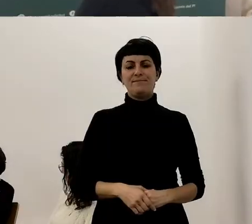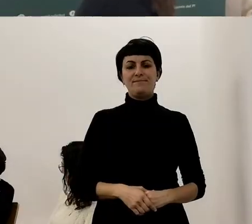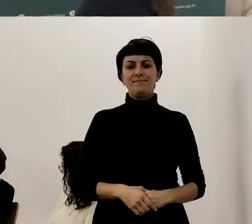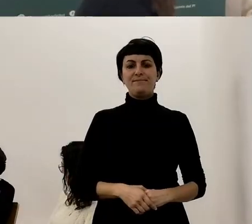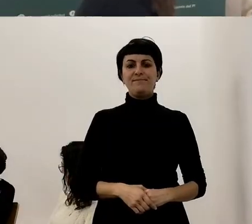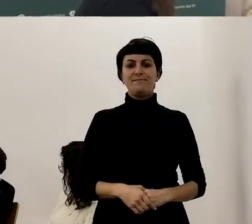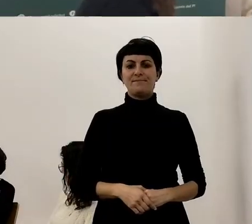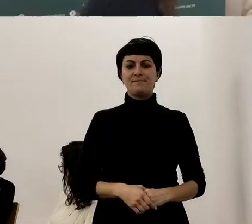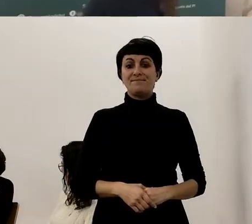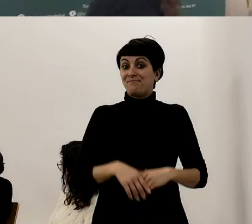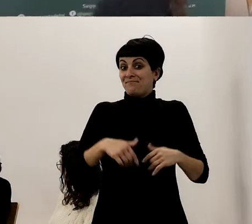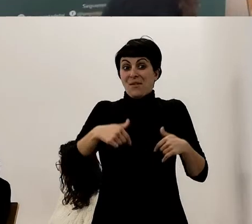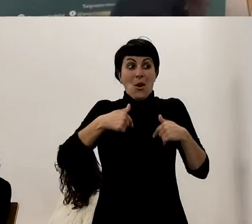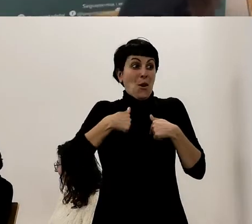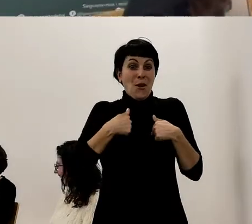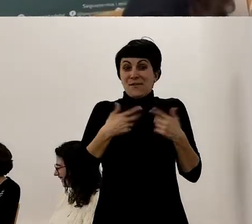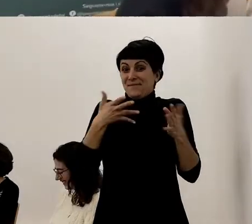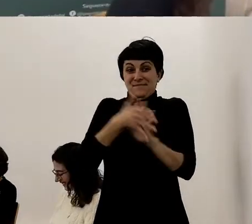Jo aquí seré molt breu perquè